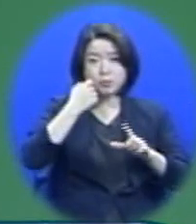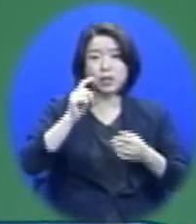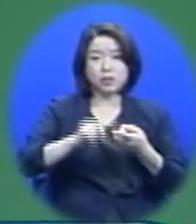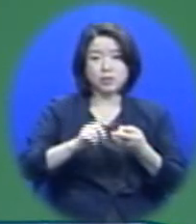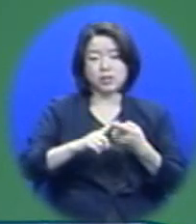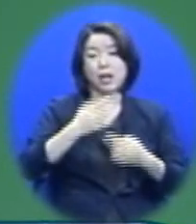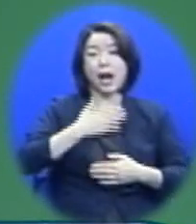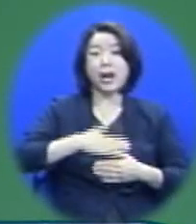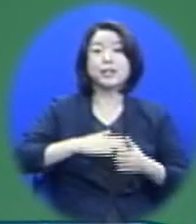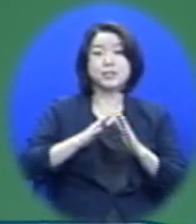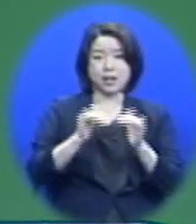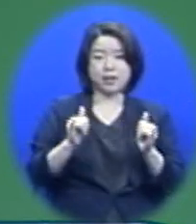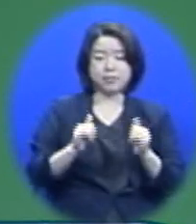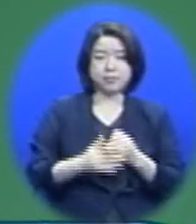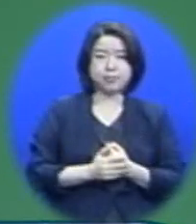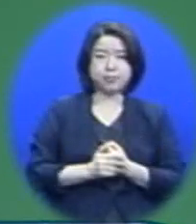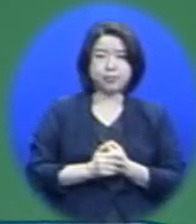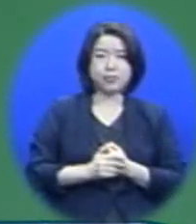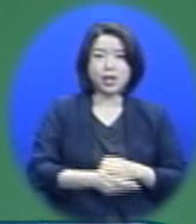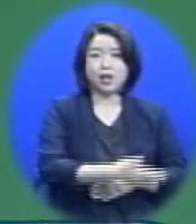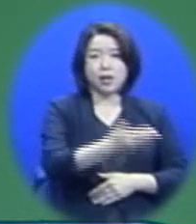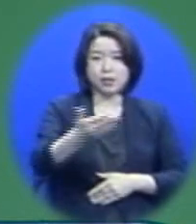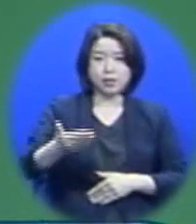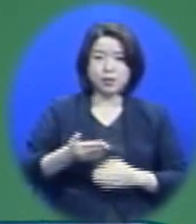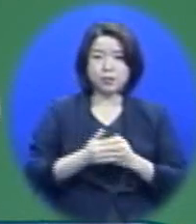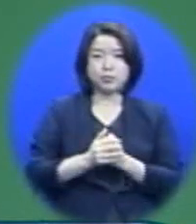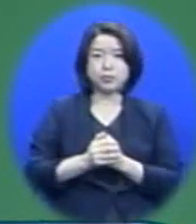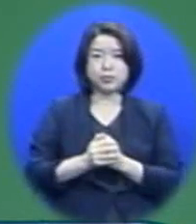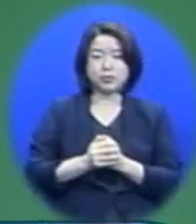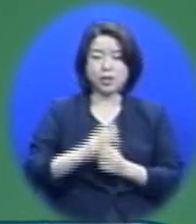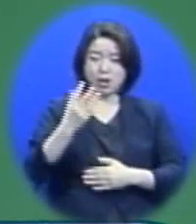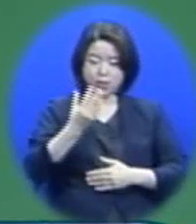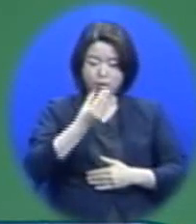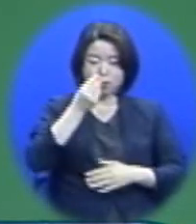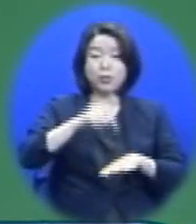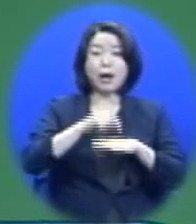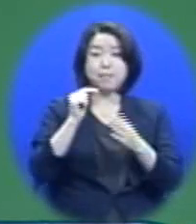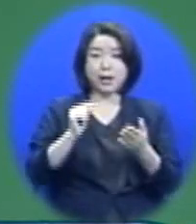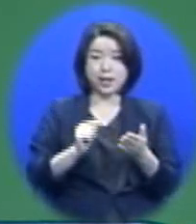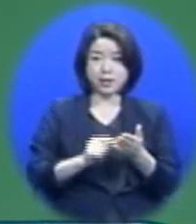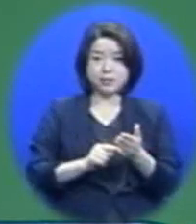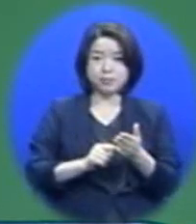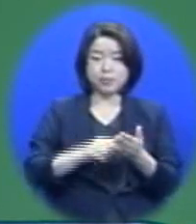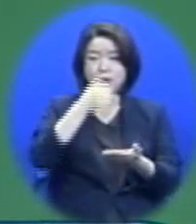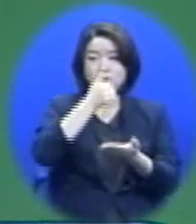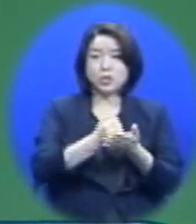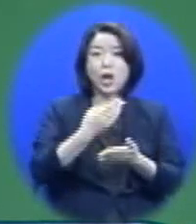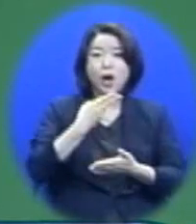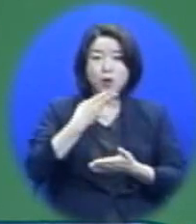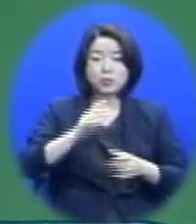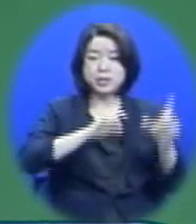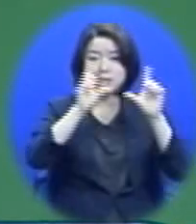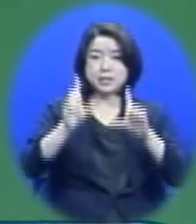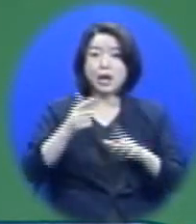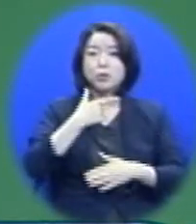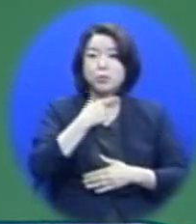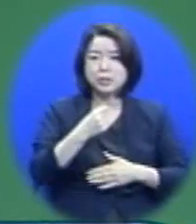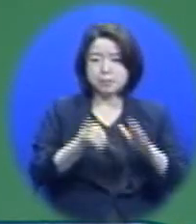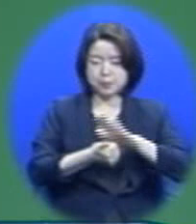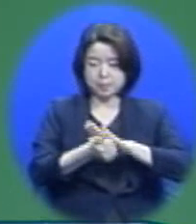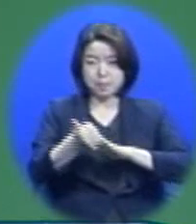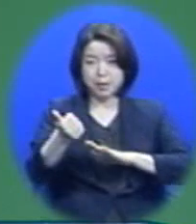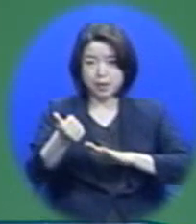사람. 여러분, 거룩한 마음, 흠 없이 살고 싶은 그런